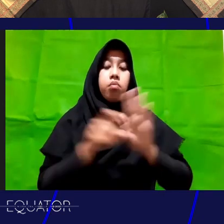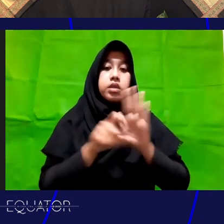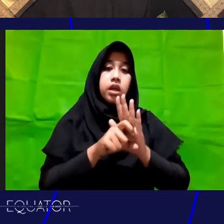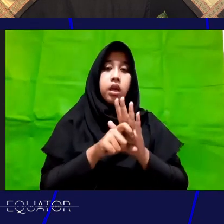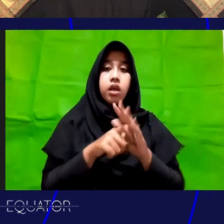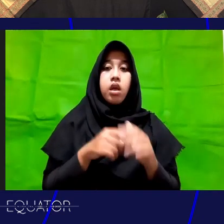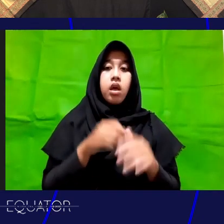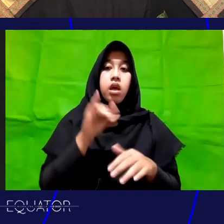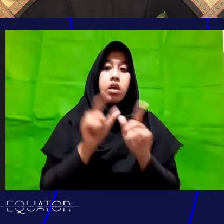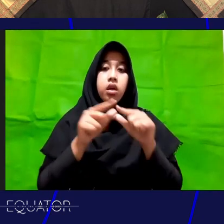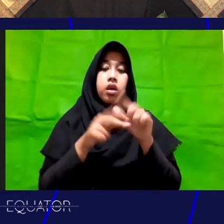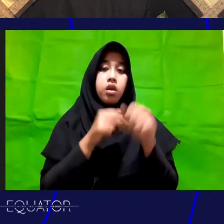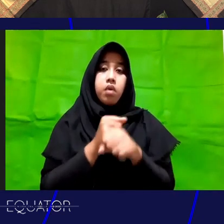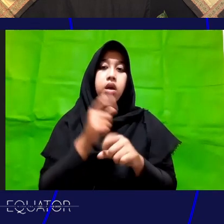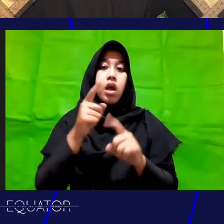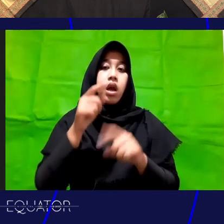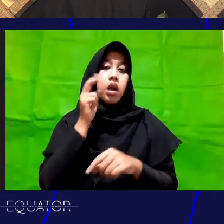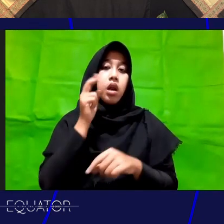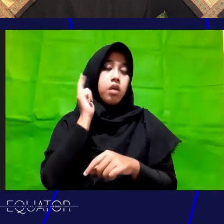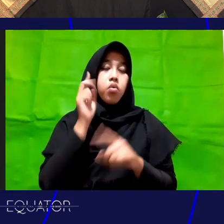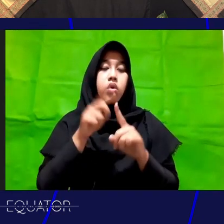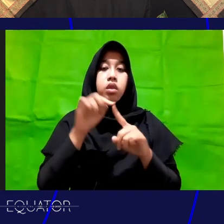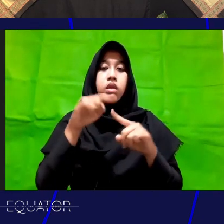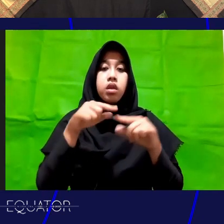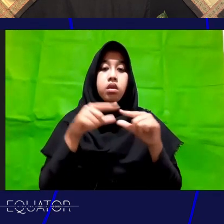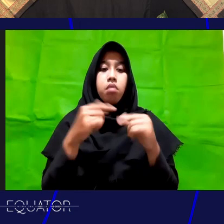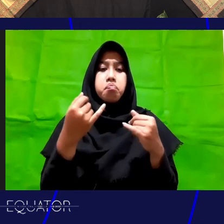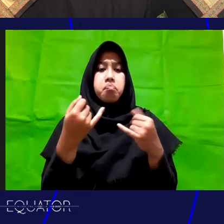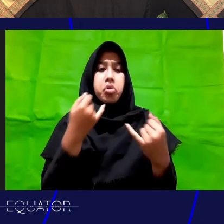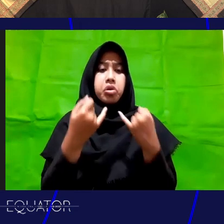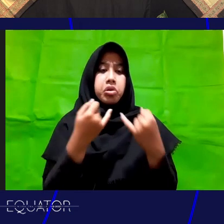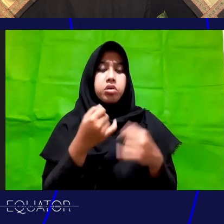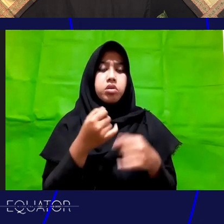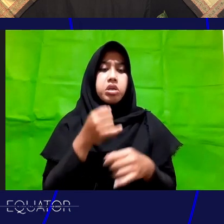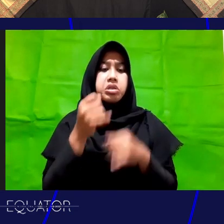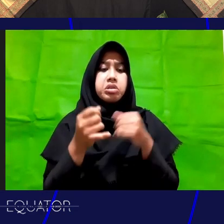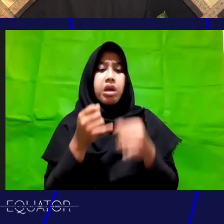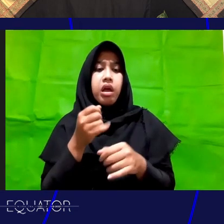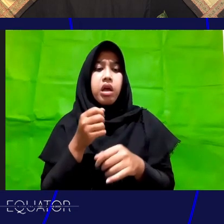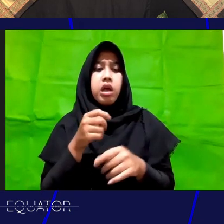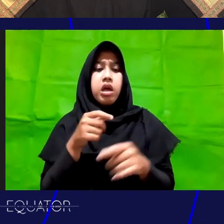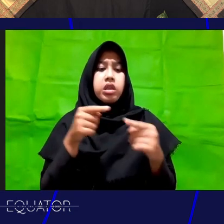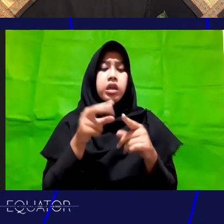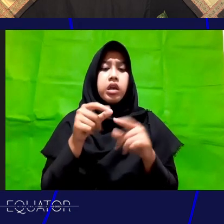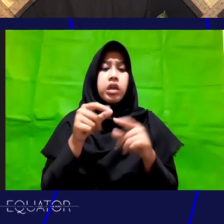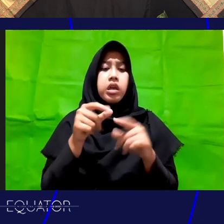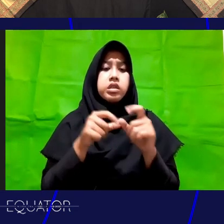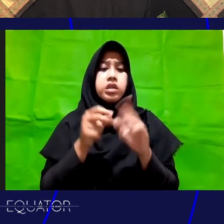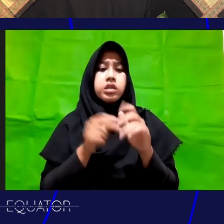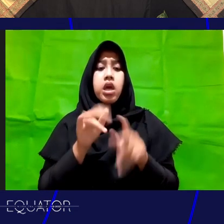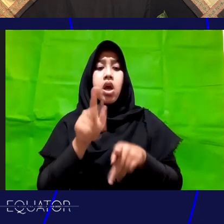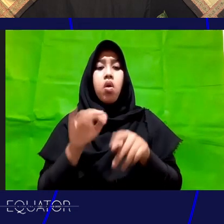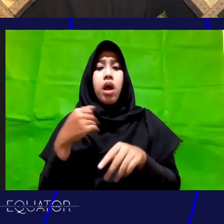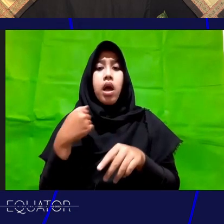Iwang dan Mbak Tita mengkritisi tentang salah kaprah mengenai residensi, ya saya bisa berkata bahwa kalau ada seniman yang belum pernah